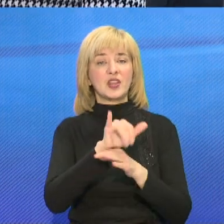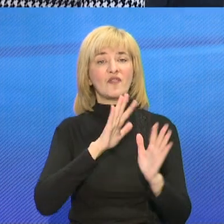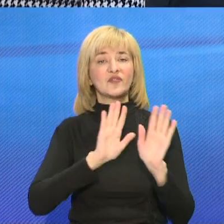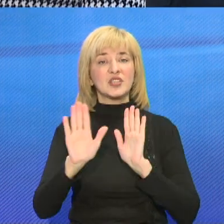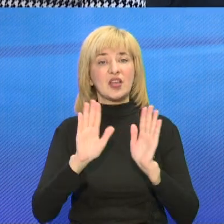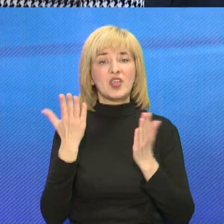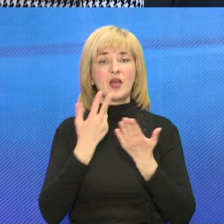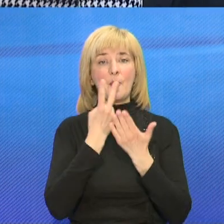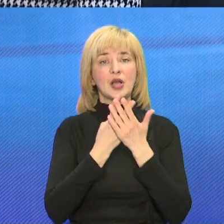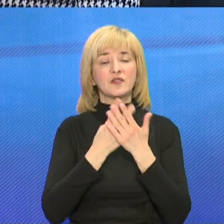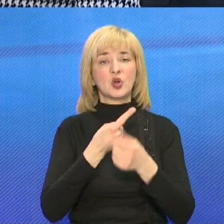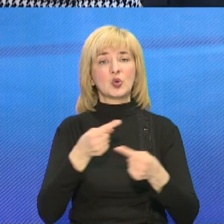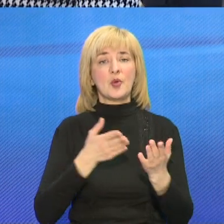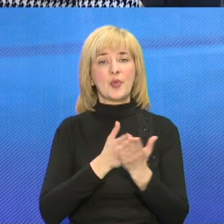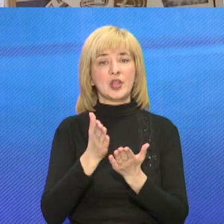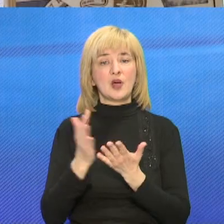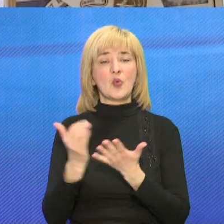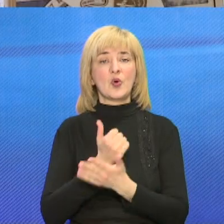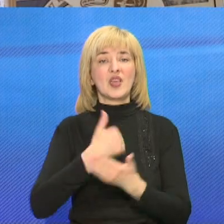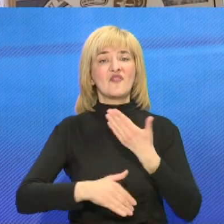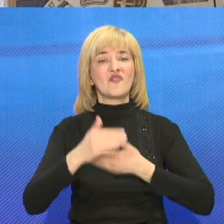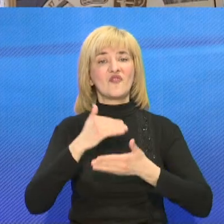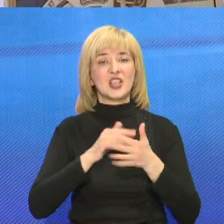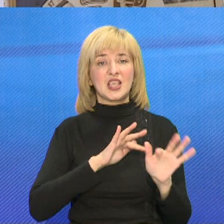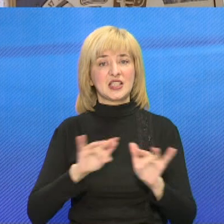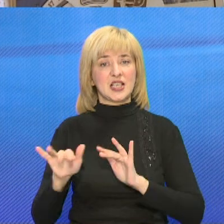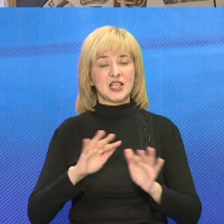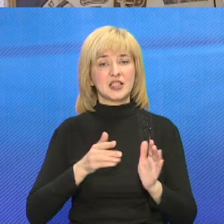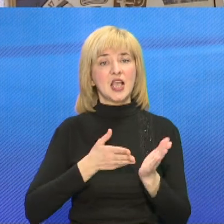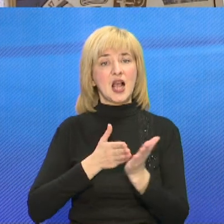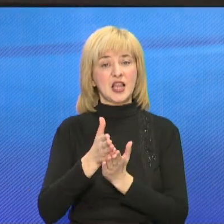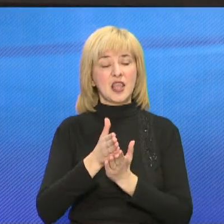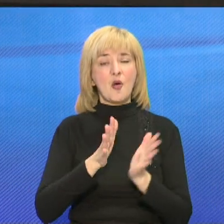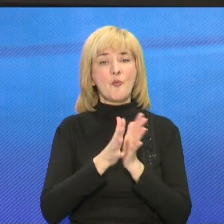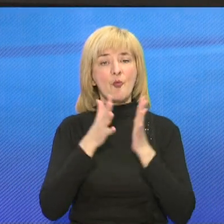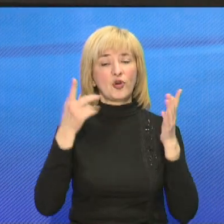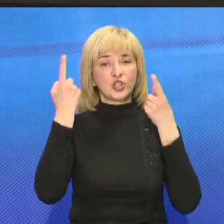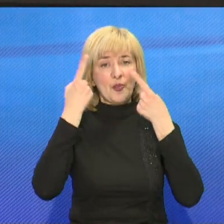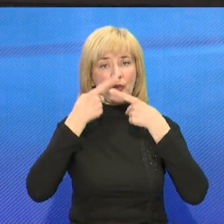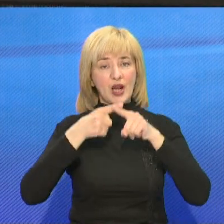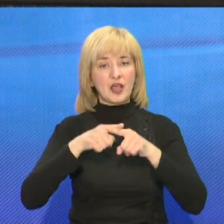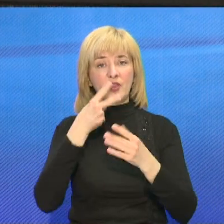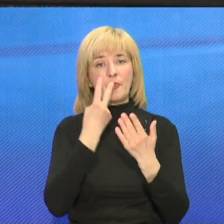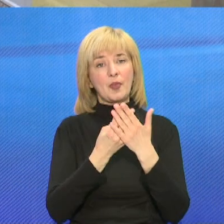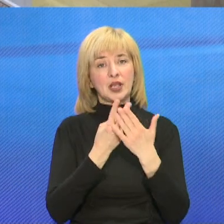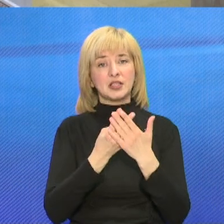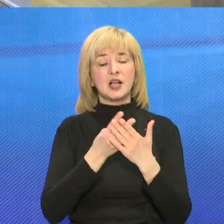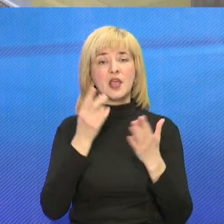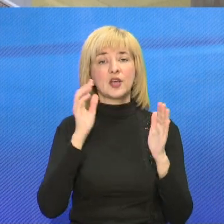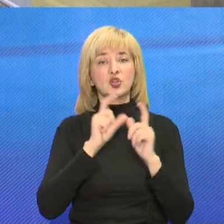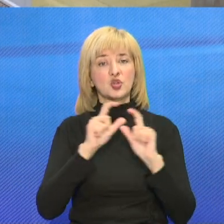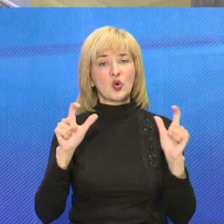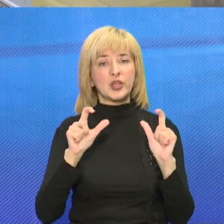адлюстровала разные подходы, поспехи и выники деятельности галины. Большинство проектов до года исторической памяти представили школьные музеи. До